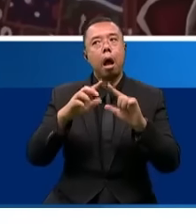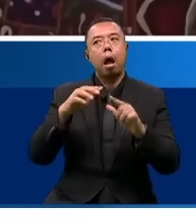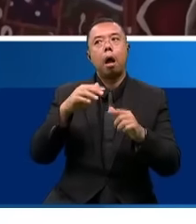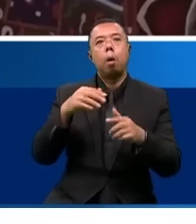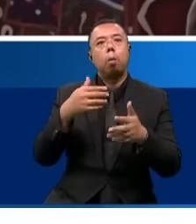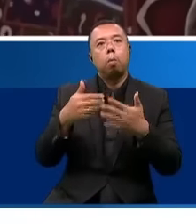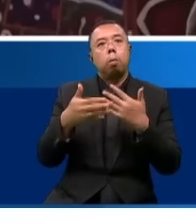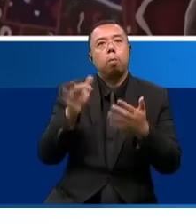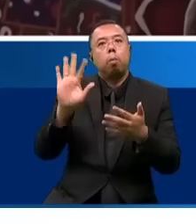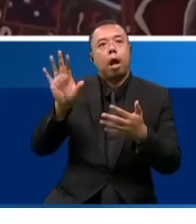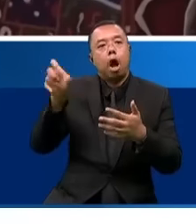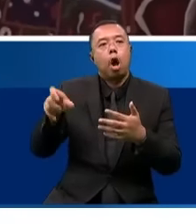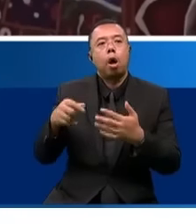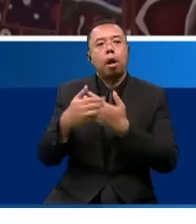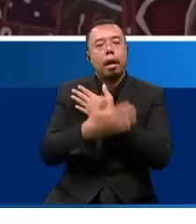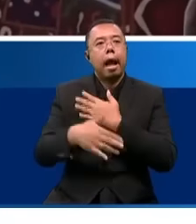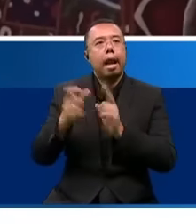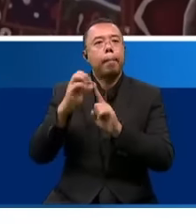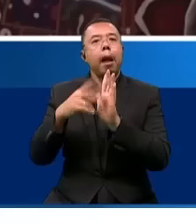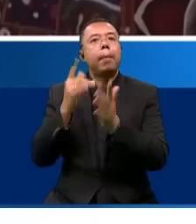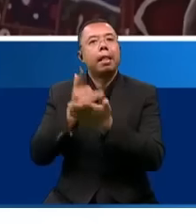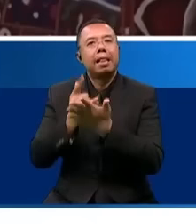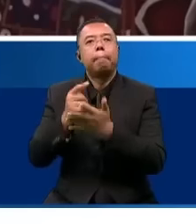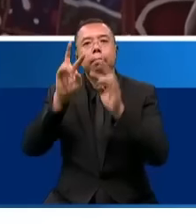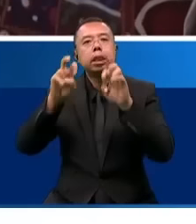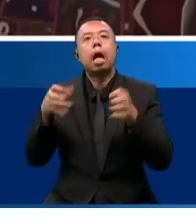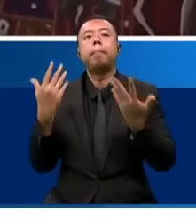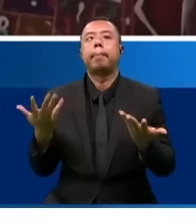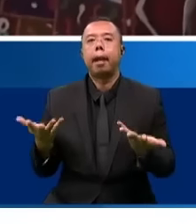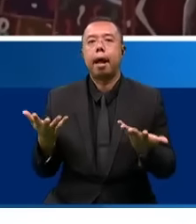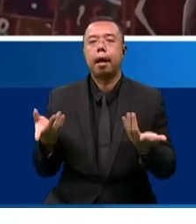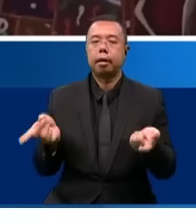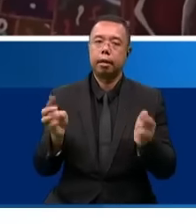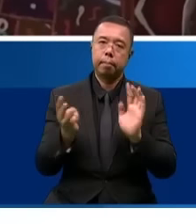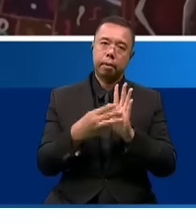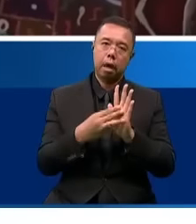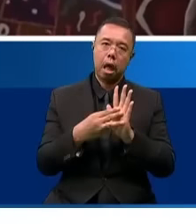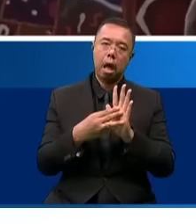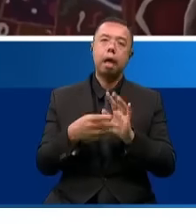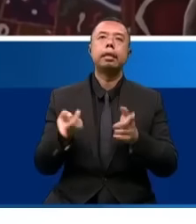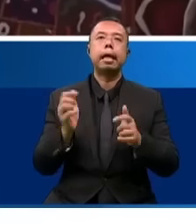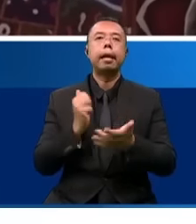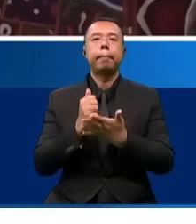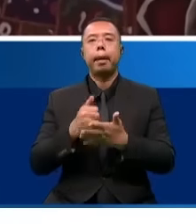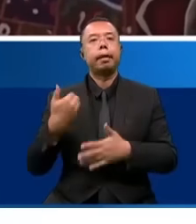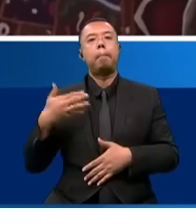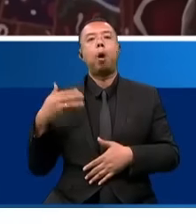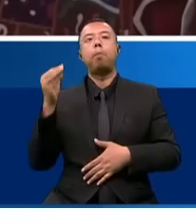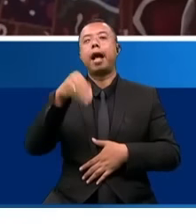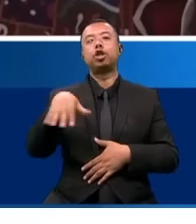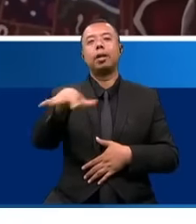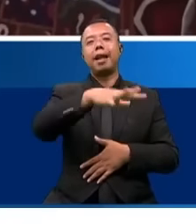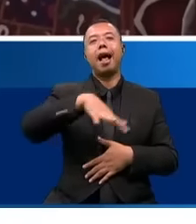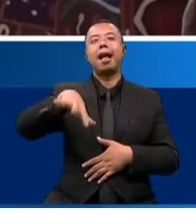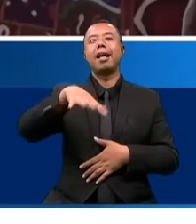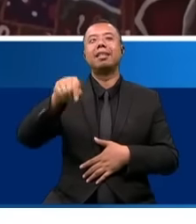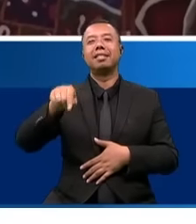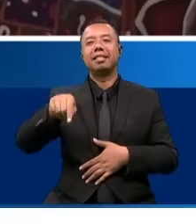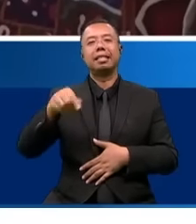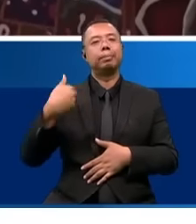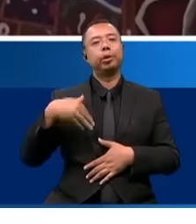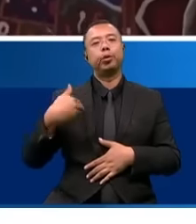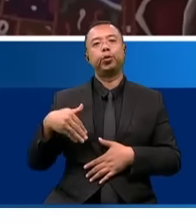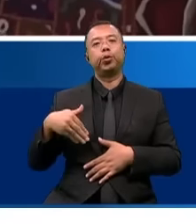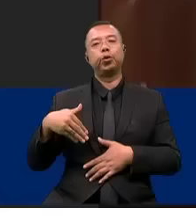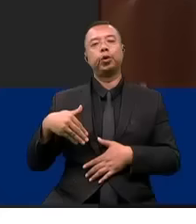atau Inggris atau Israel itu juga harus diperiksa jadi ini juga permasalahan lagi sehingga mereka lebih baik menghindar daripada mereka melewati jalur ini seperti